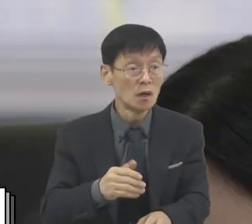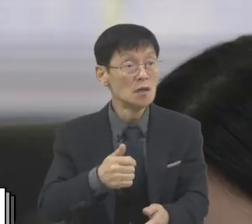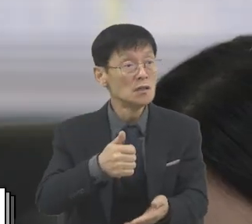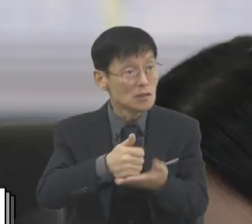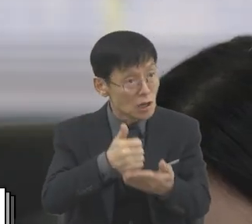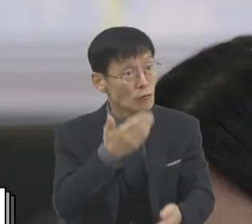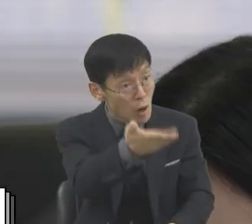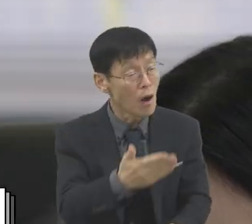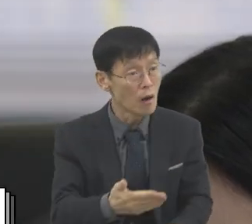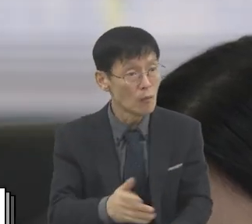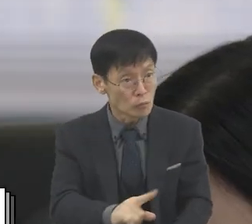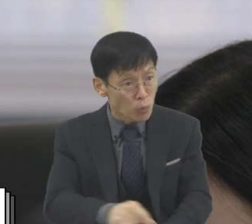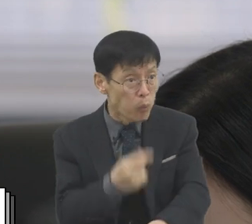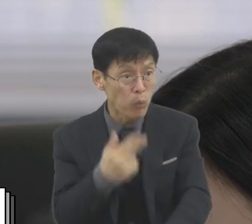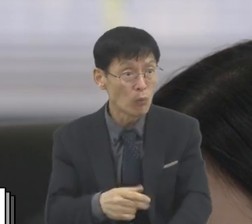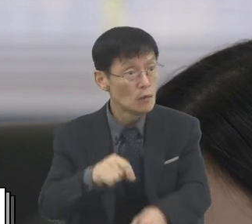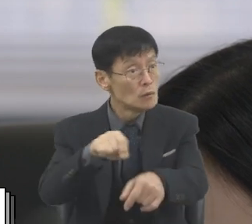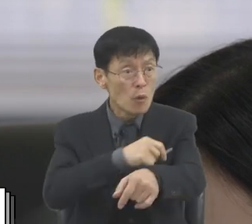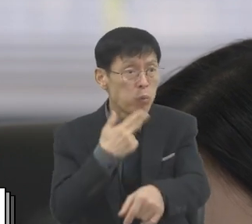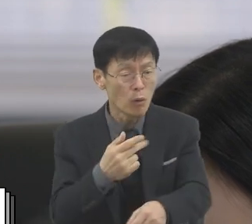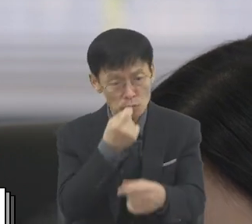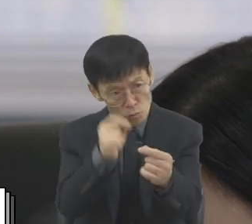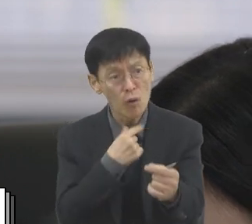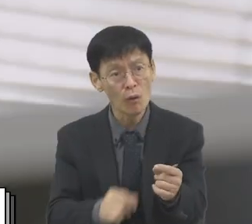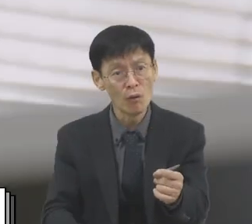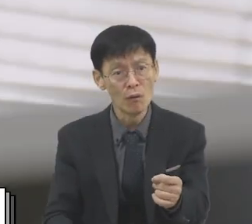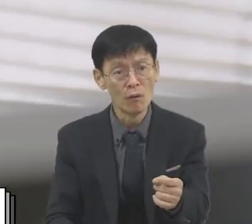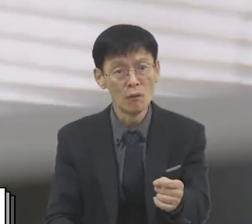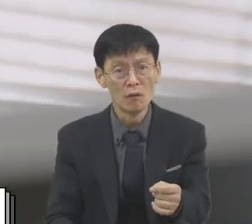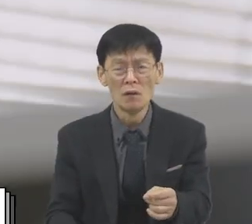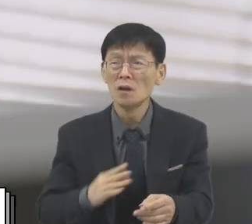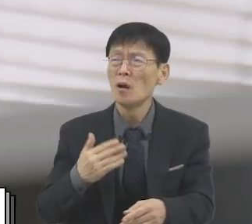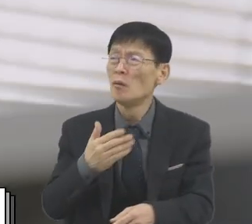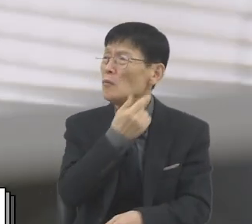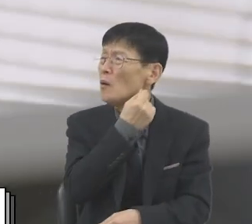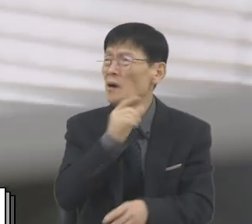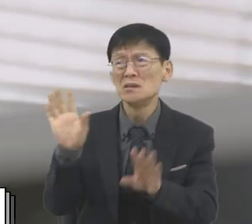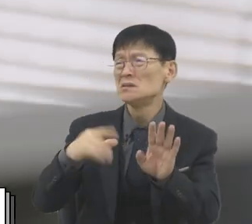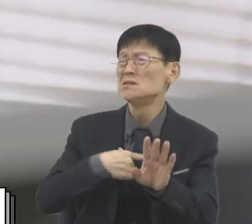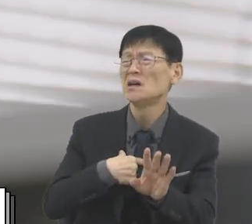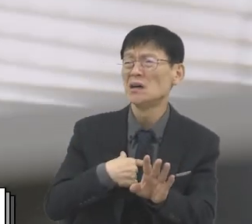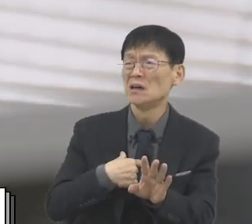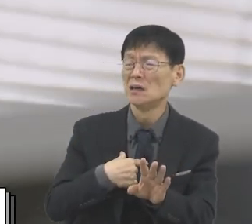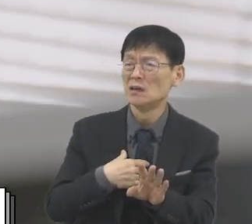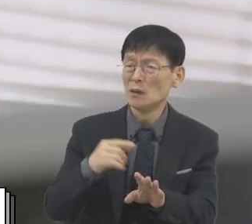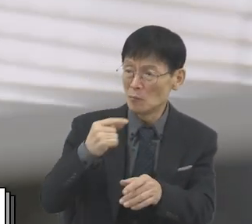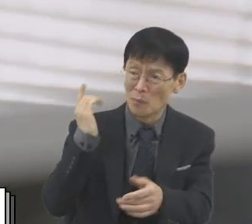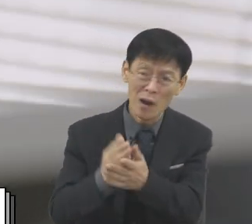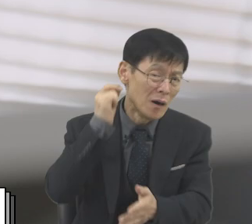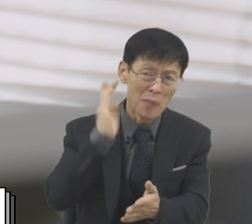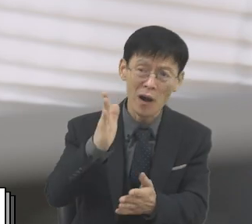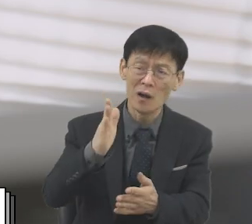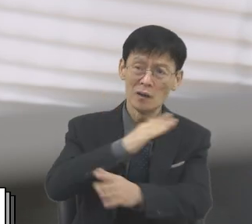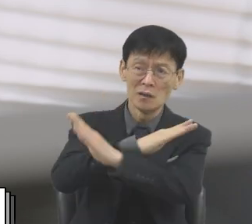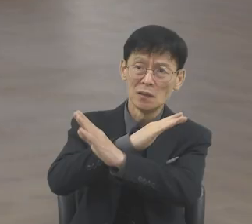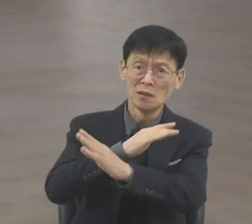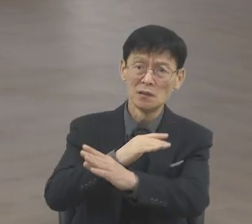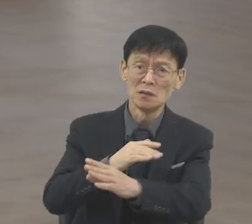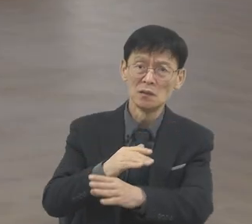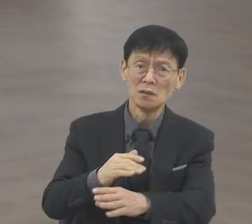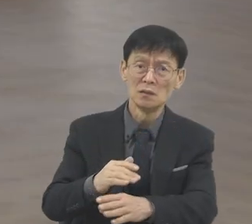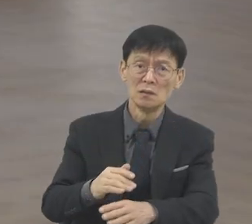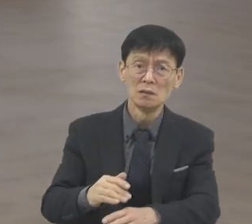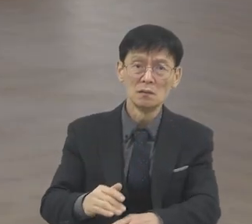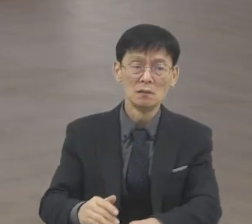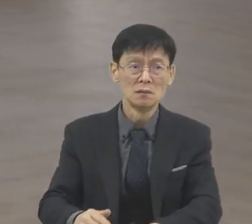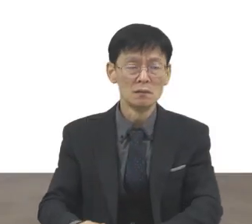그냥 칭찬하는 거잖아. 친해지고 싶어서. 저는 제 몸을 만지는 게 불편합니다. 만지지 말아주세요.